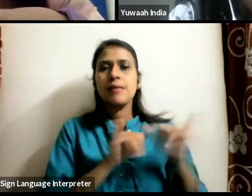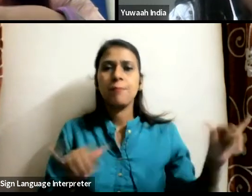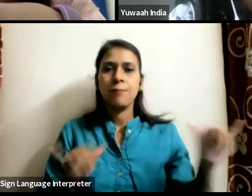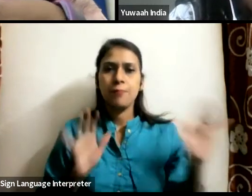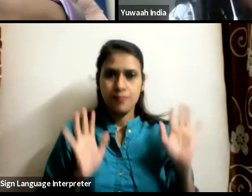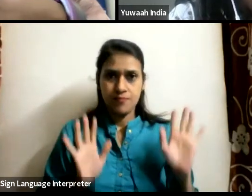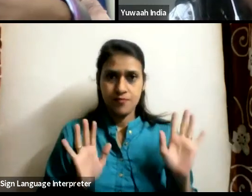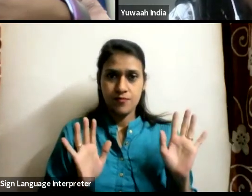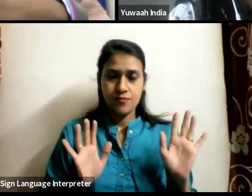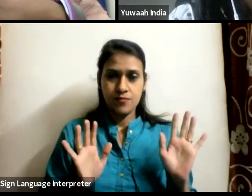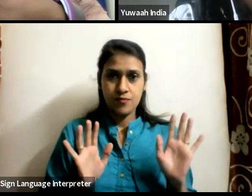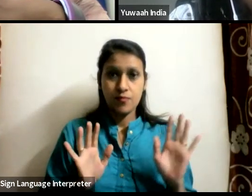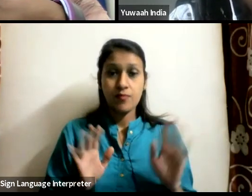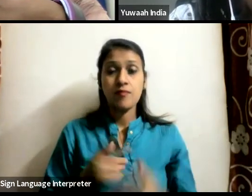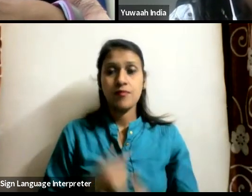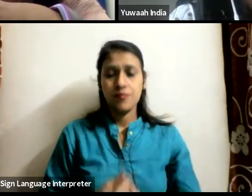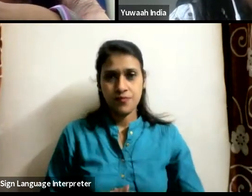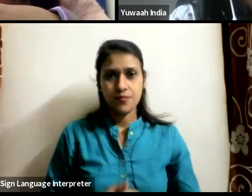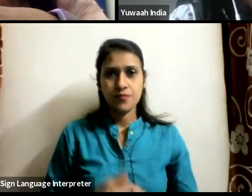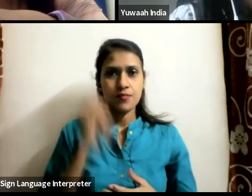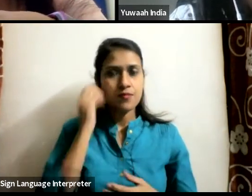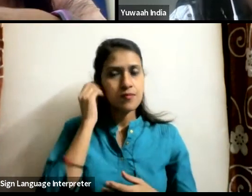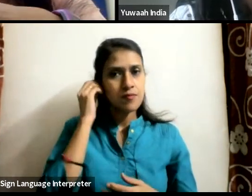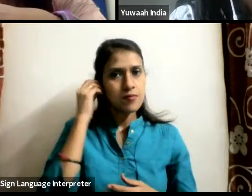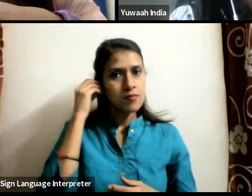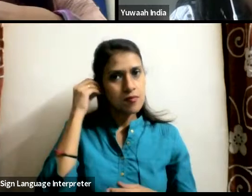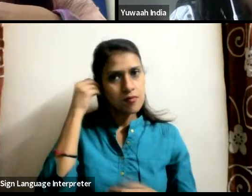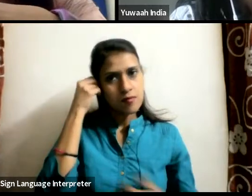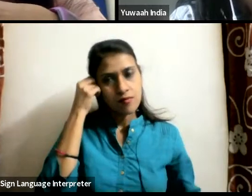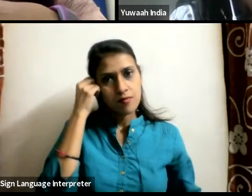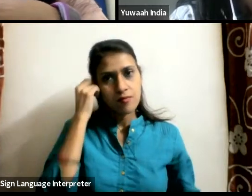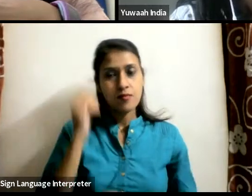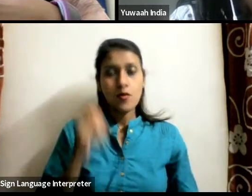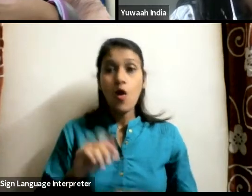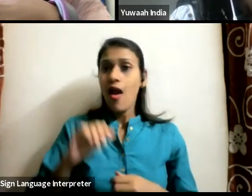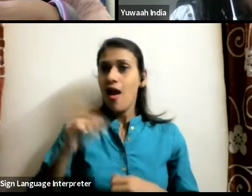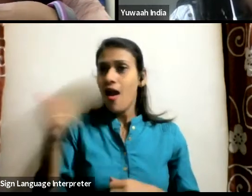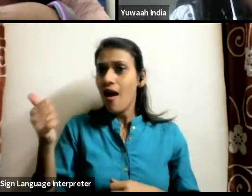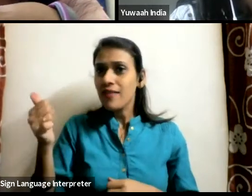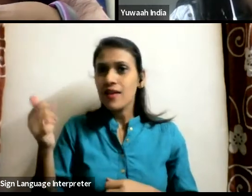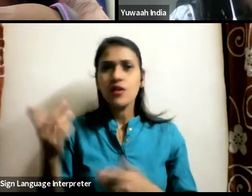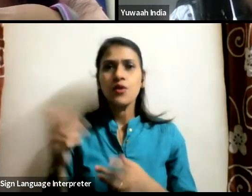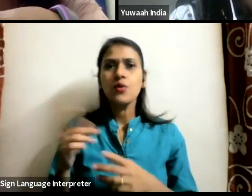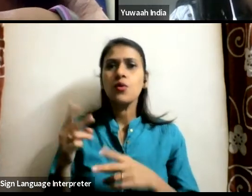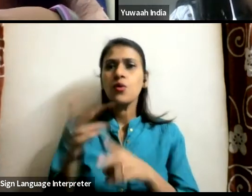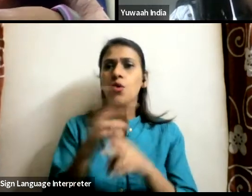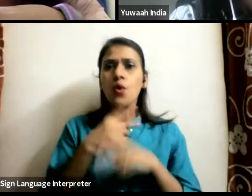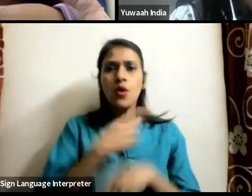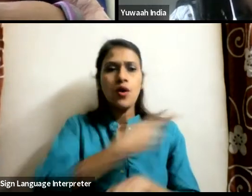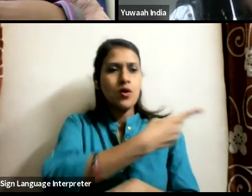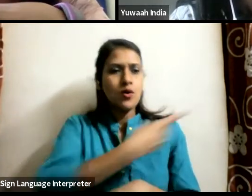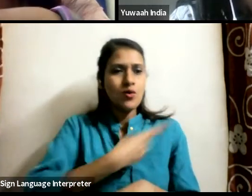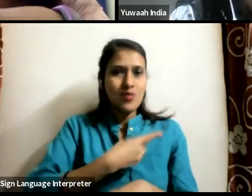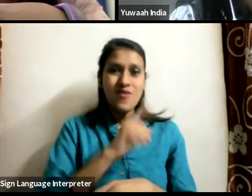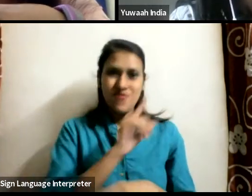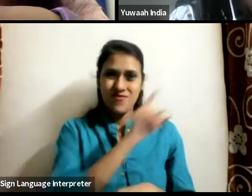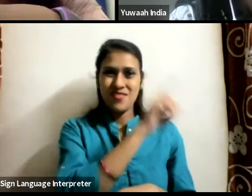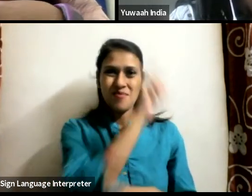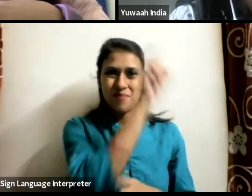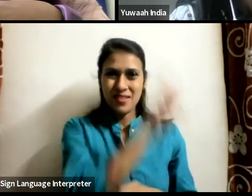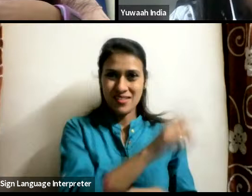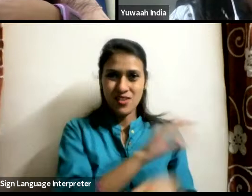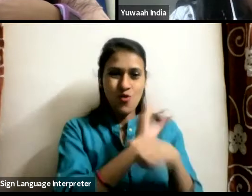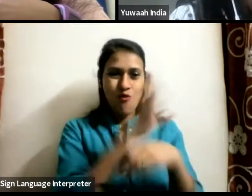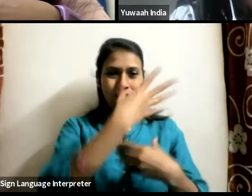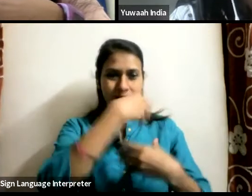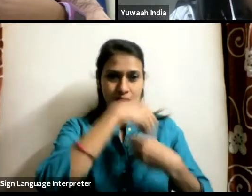भी पॉजिटिव हो गए हैं और आपके घर में कोई और नहीं है जो आप दोनों पहले वाले पेशेंट और आपकी देखभाल कर